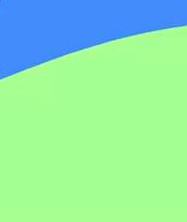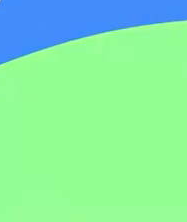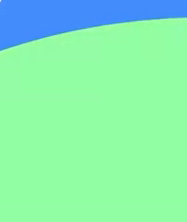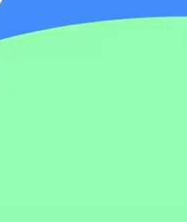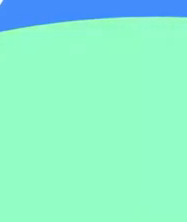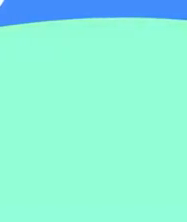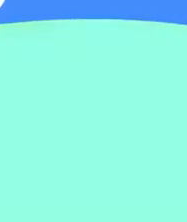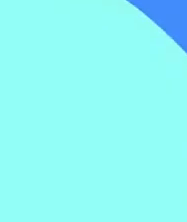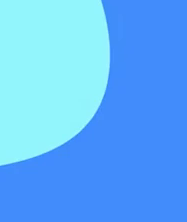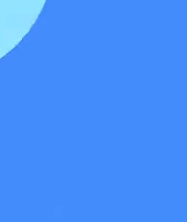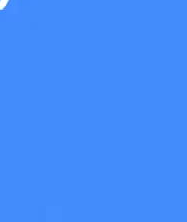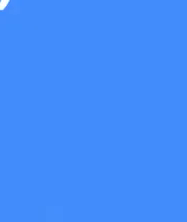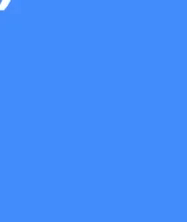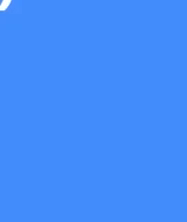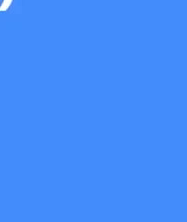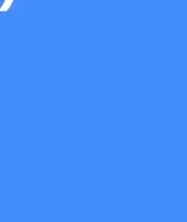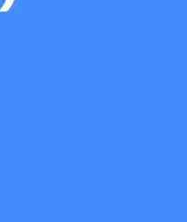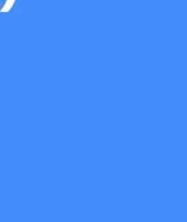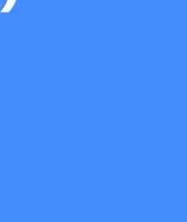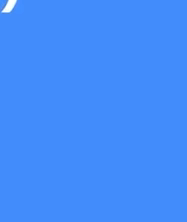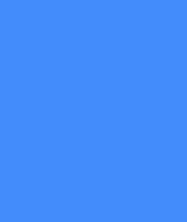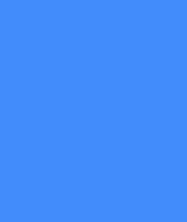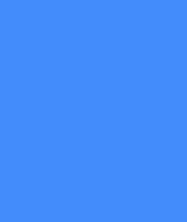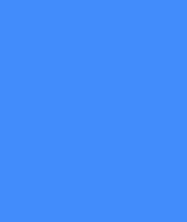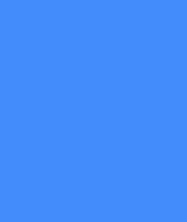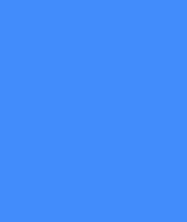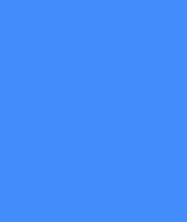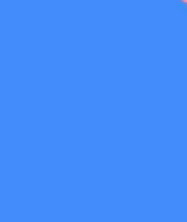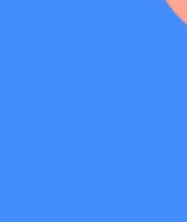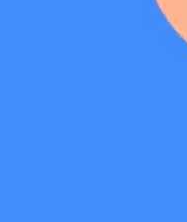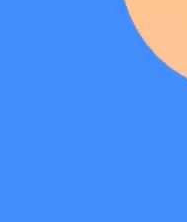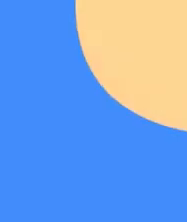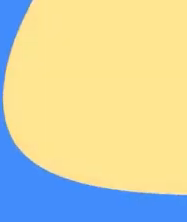으 으